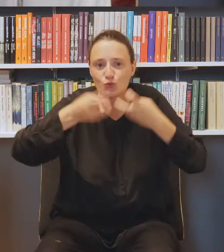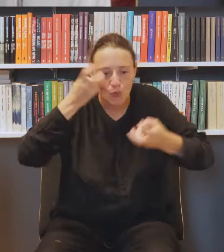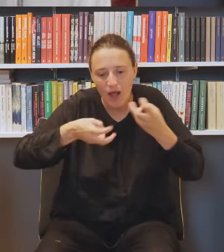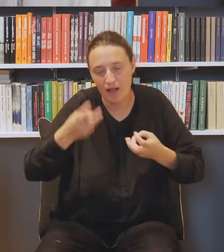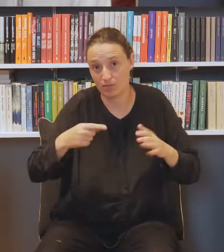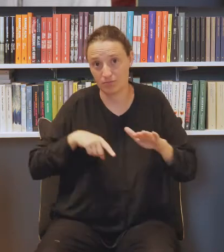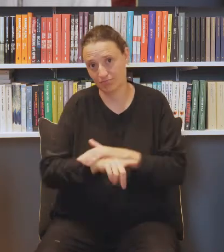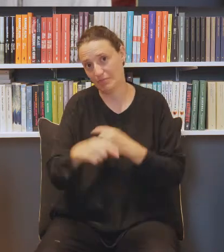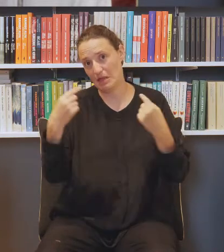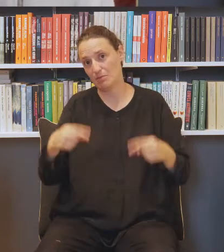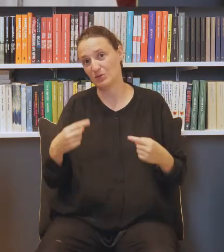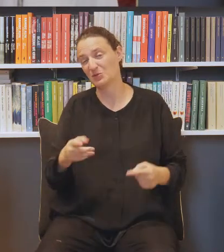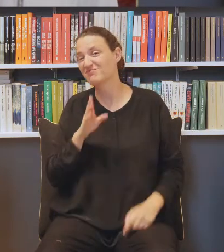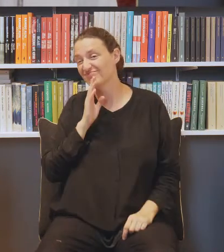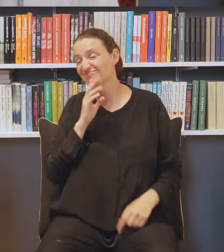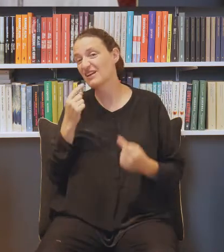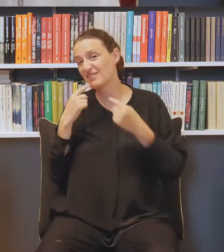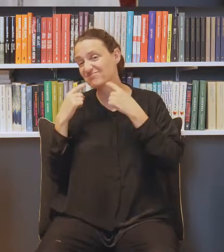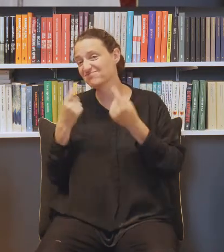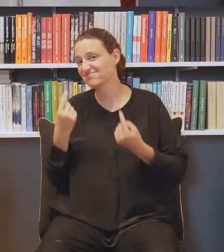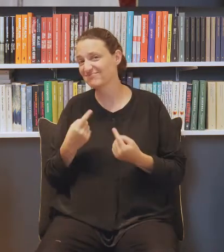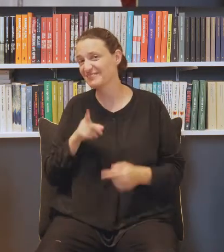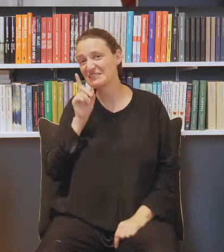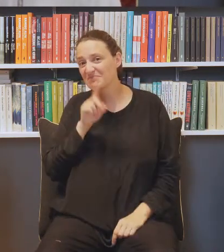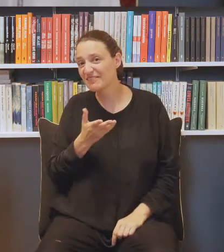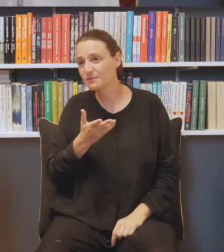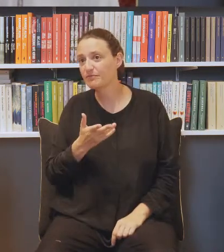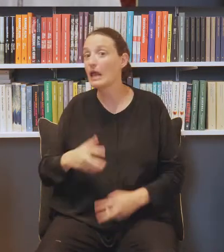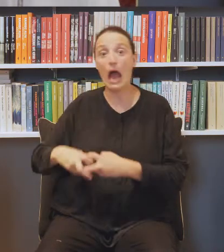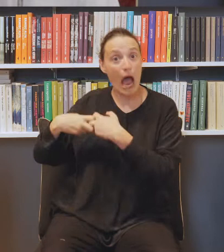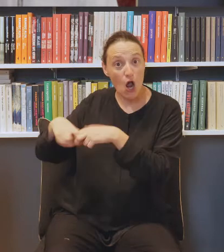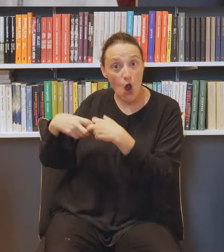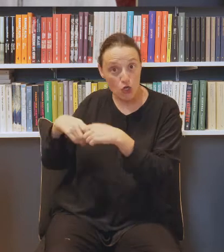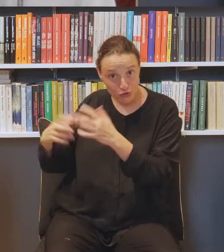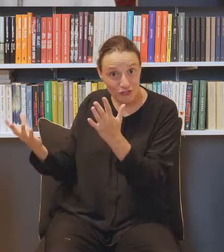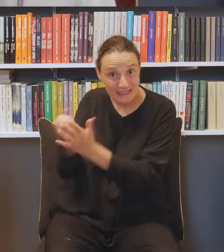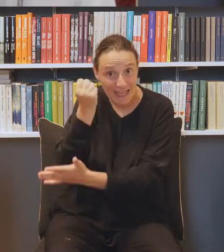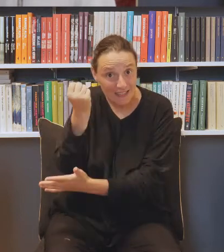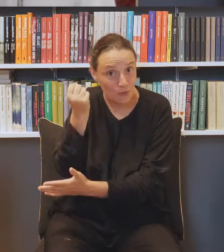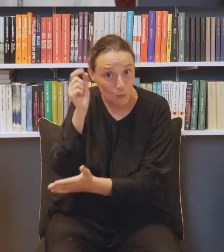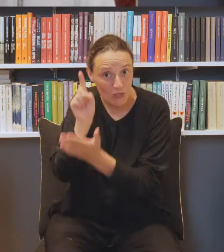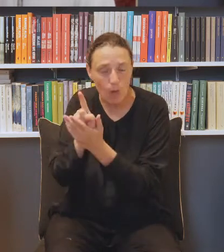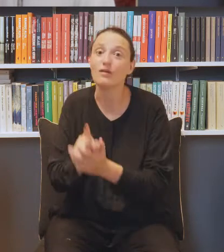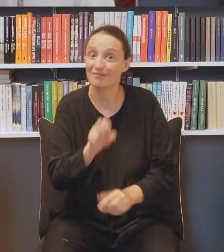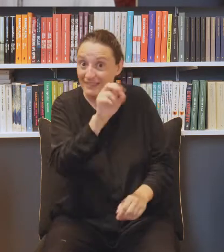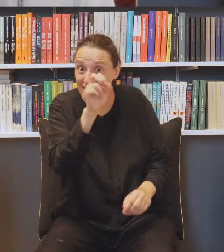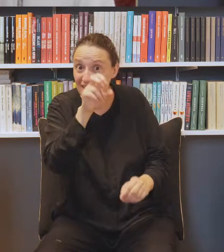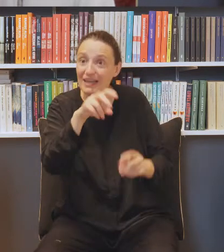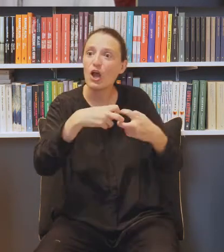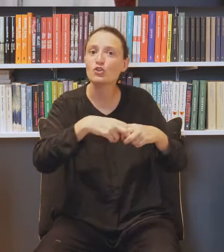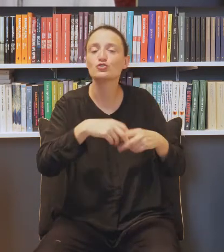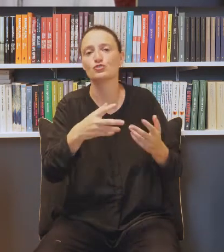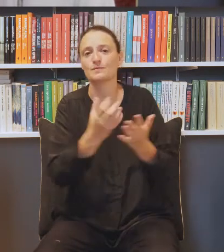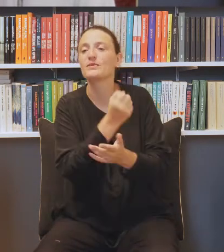legenda, tylko nie było tego tunelu. A kości żadnych nie znaleziono? Znaleziono. Właśnie co ciekawe, ten